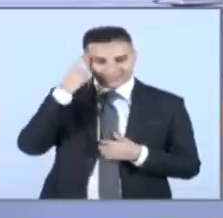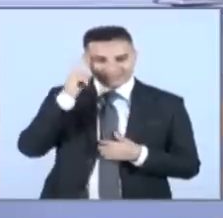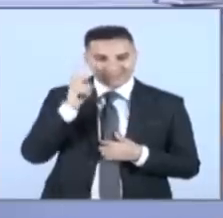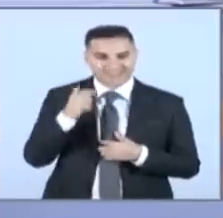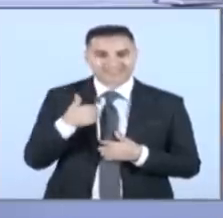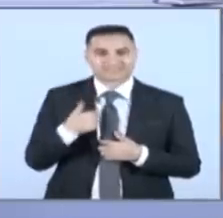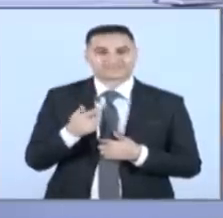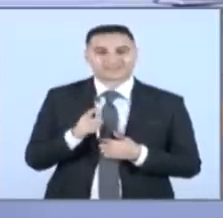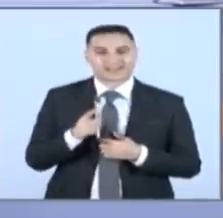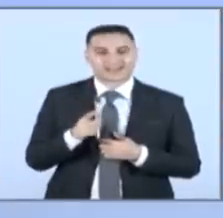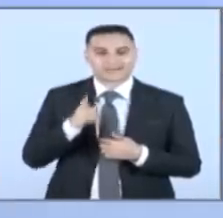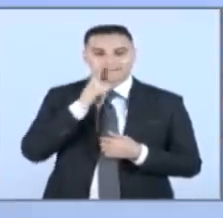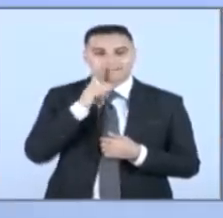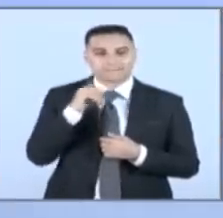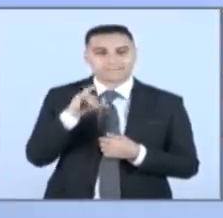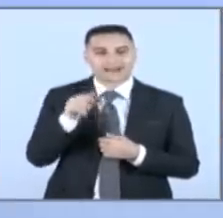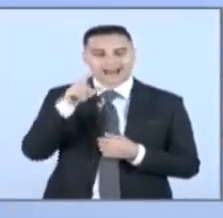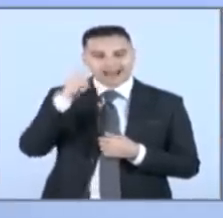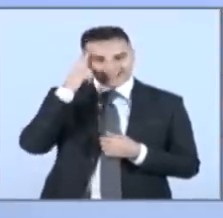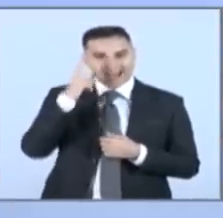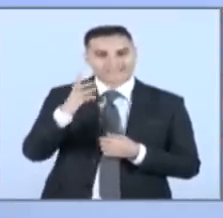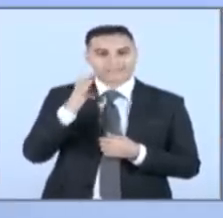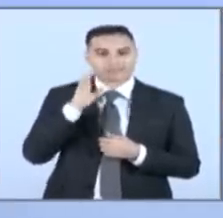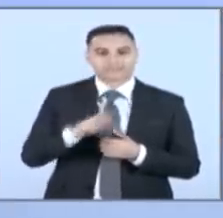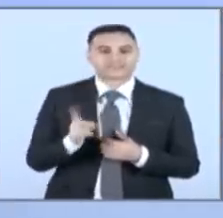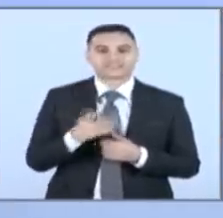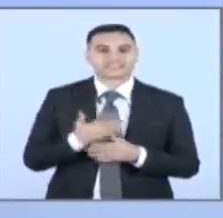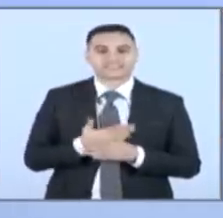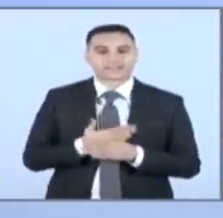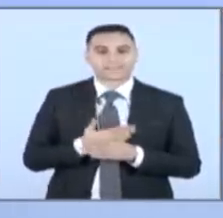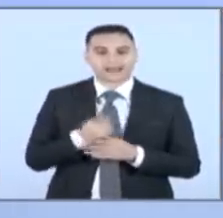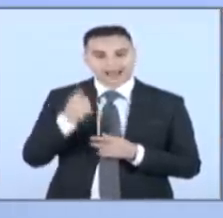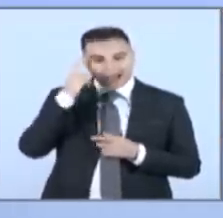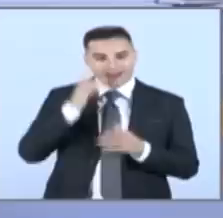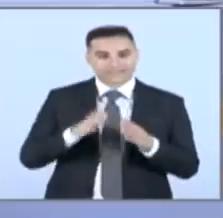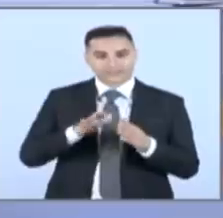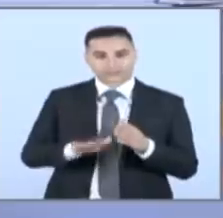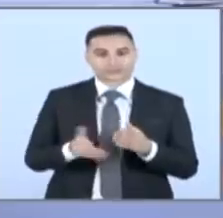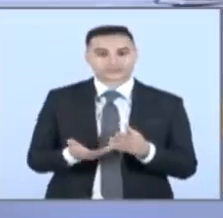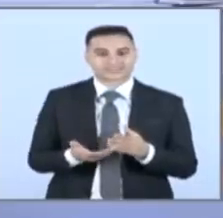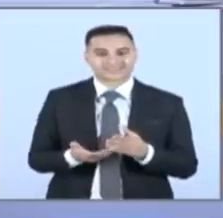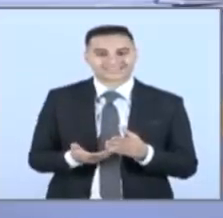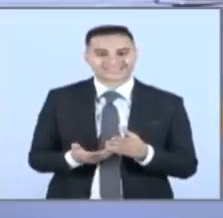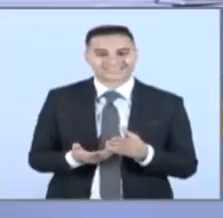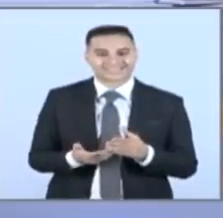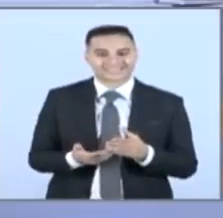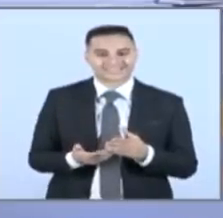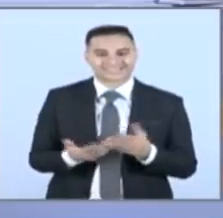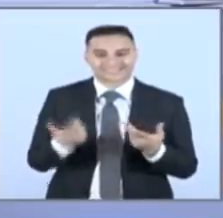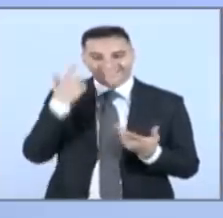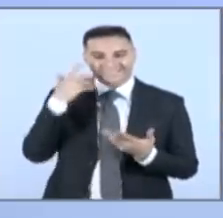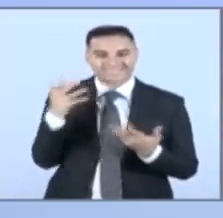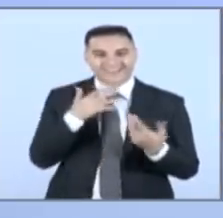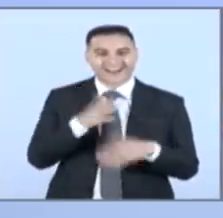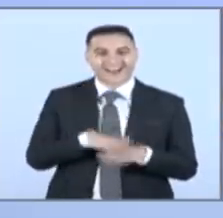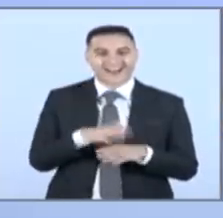في الفنون. طب سؤال يا مدام منال، لو الإجابة عندك ما تدوستيش على البازر ليه؟ ما قدامك بازر. بتلبسوا لنا وحضرتك في الفنون بتجاوبي